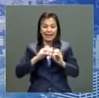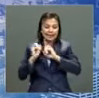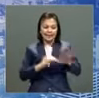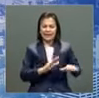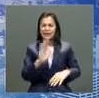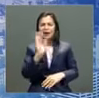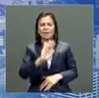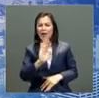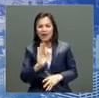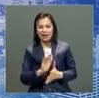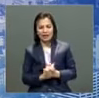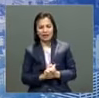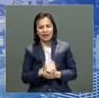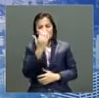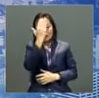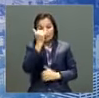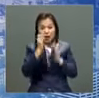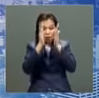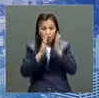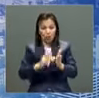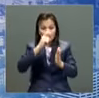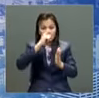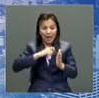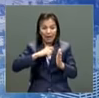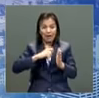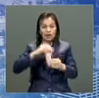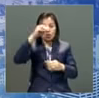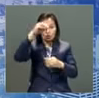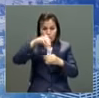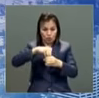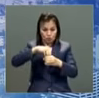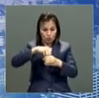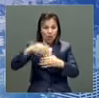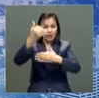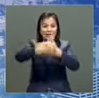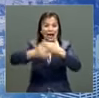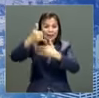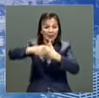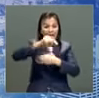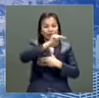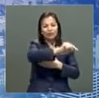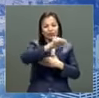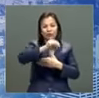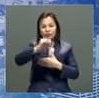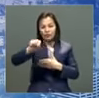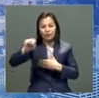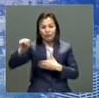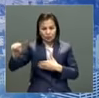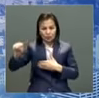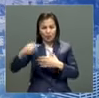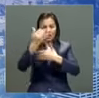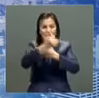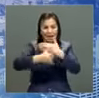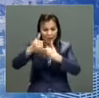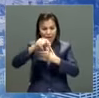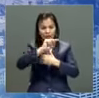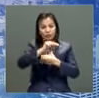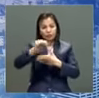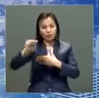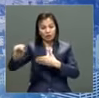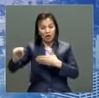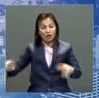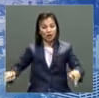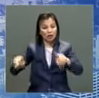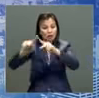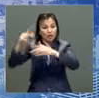ยังมีคนไทยที่อยู่ในตามต่างประเทศที่ยังตกค้างกันอยู่นะครับทางกระทรวง